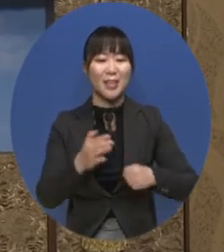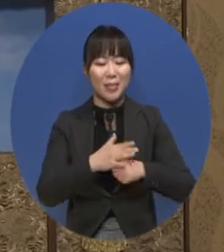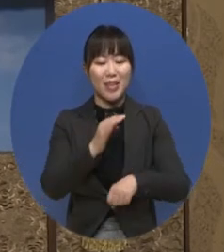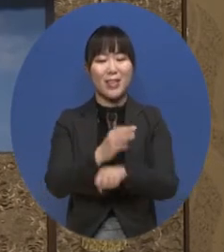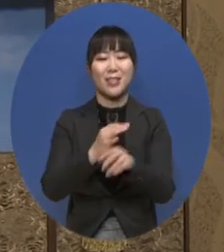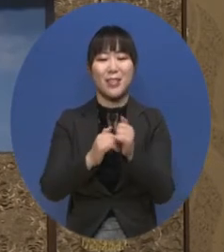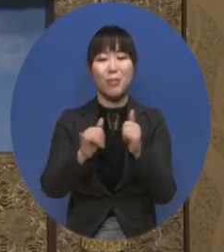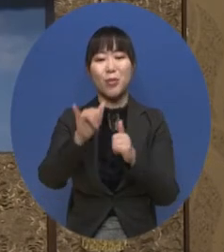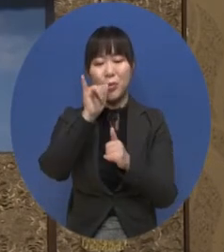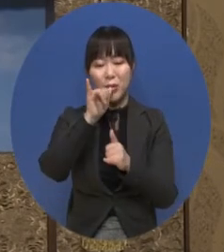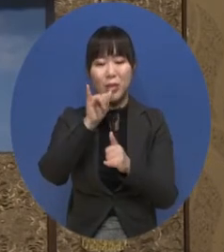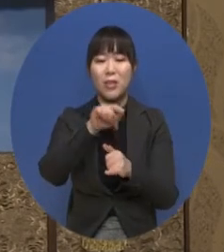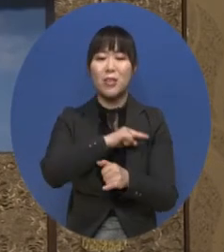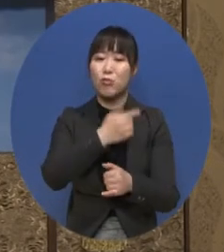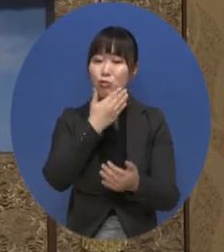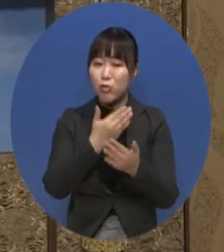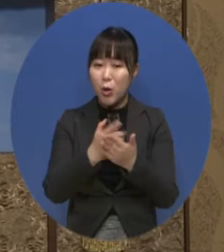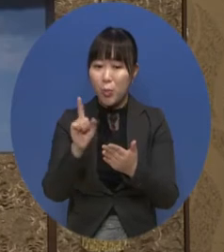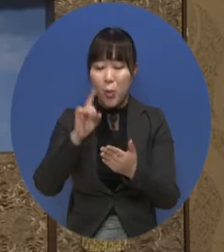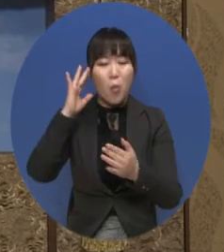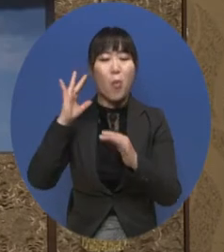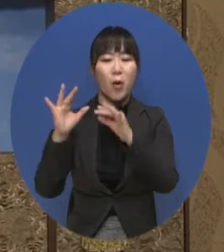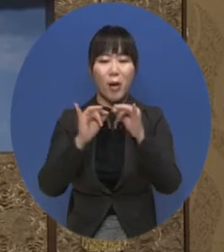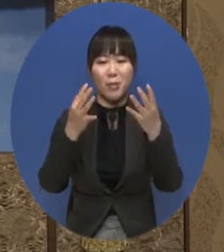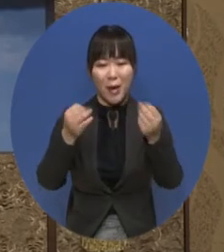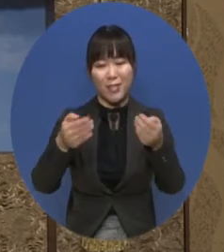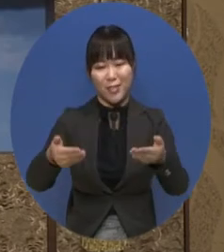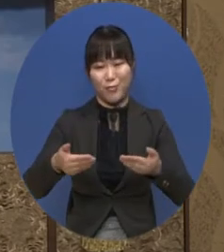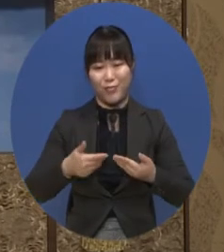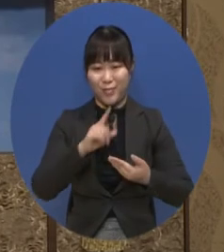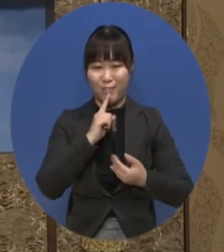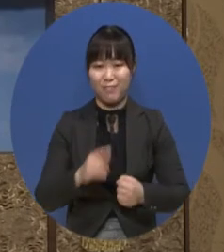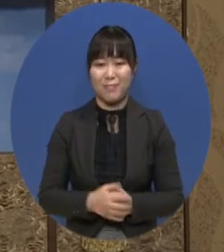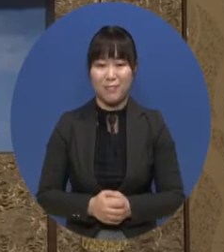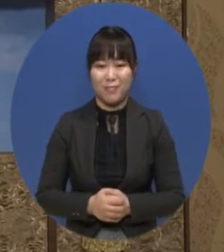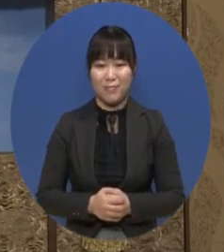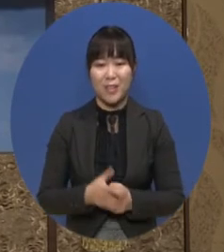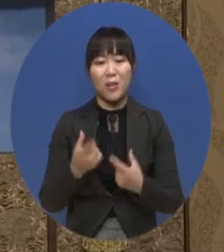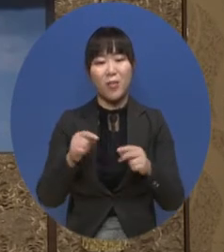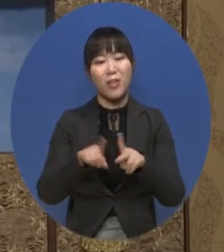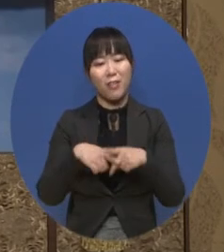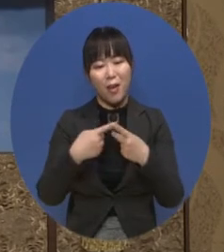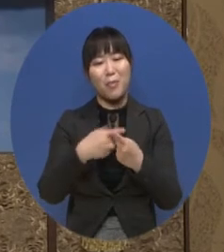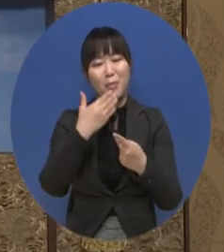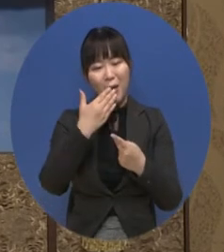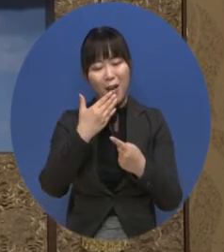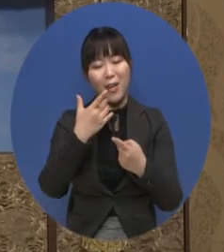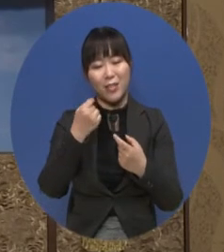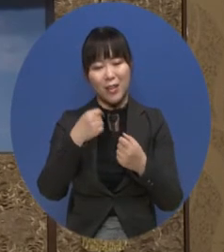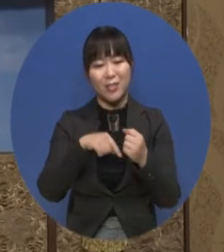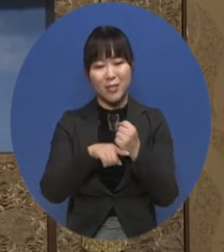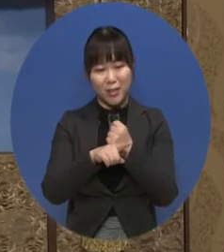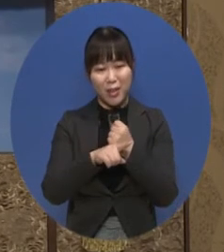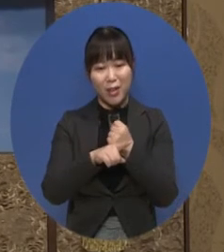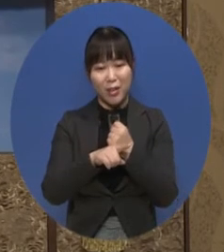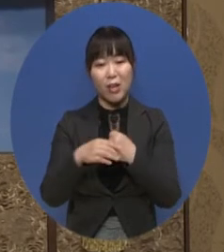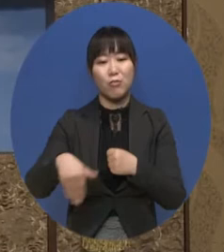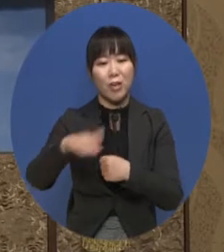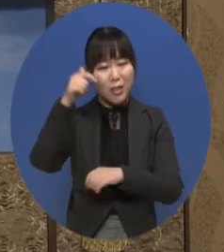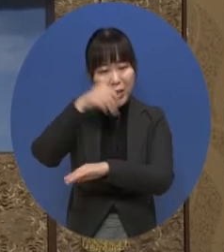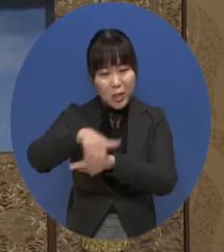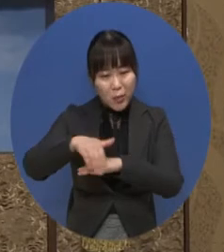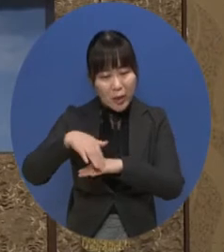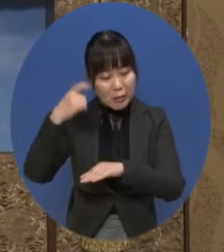사는 분들도 있고 일단 제일 중요한 건 공감을 많이 해준다. 맞습니다. 그렇게 이해할 수 있구나 라고 해주는 메시지가 저의